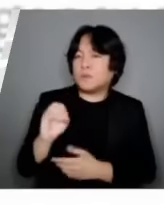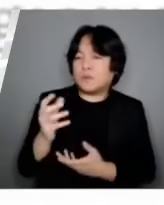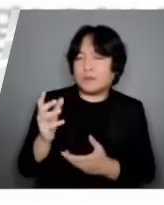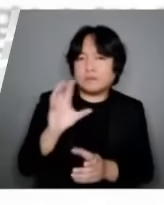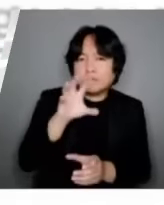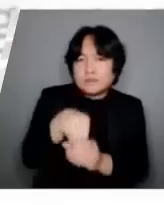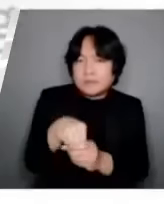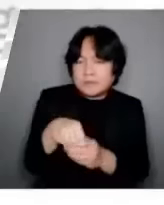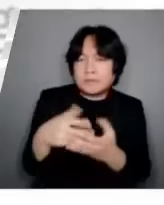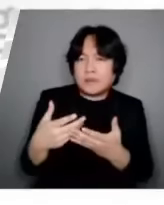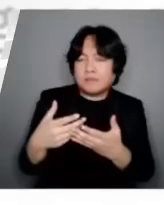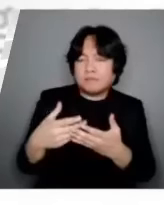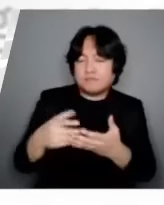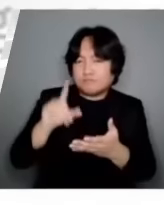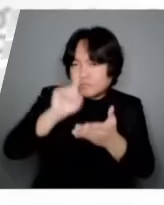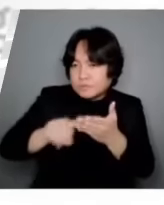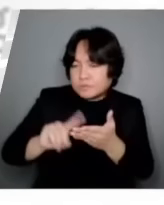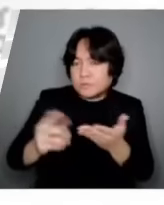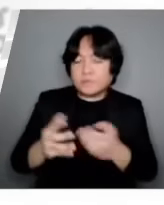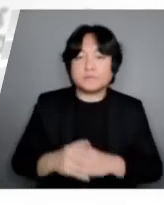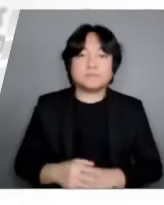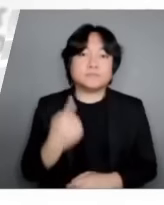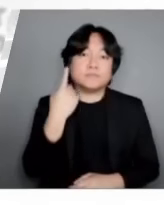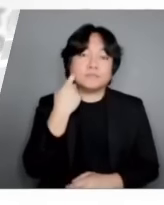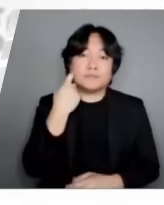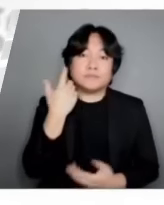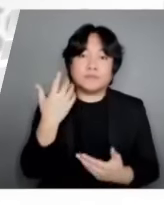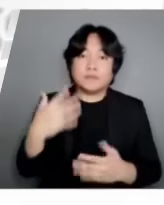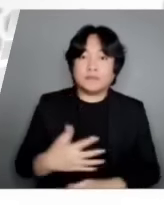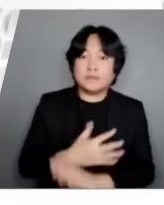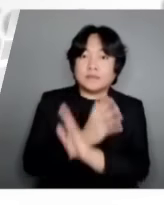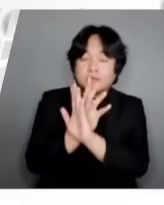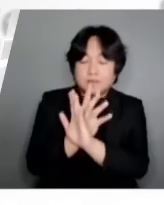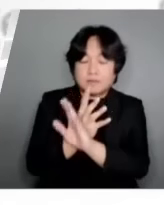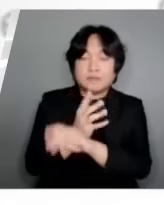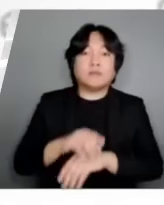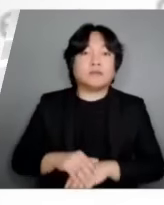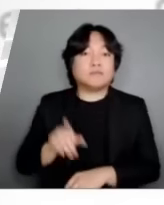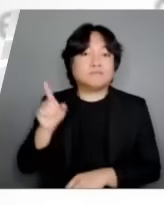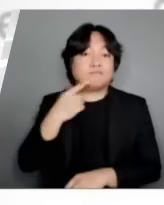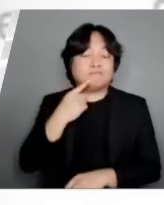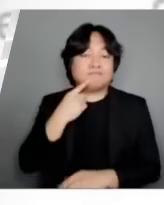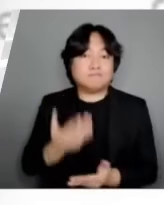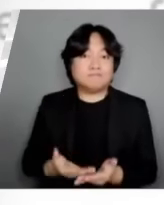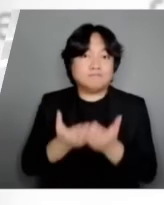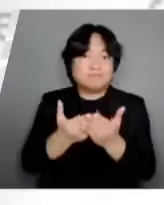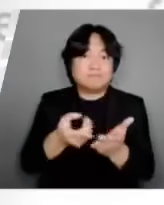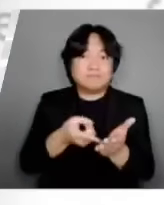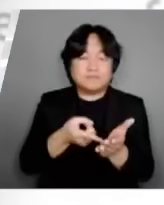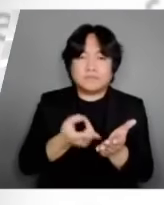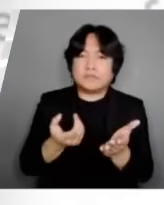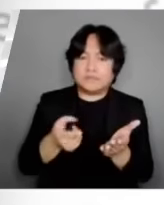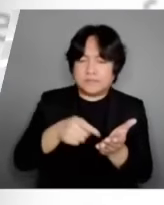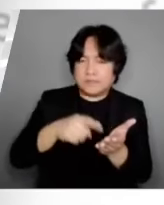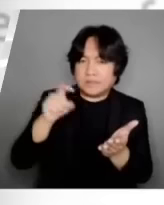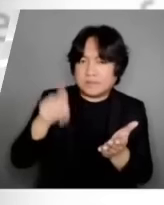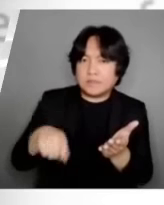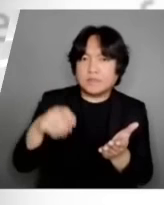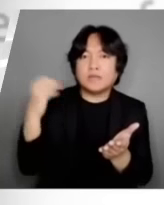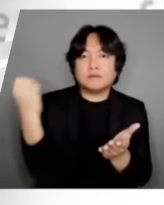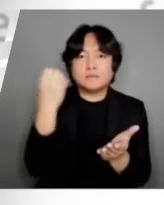Davao RTC ng supplemental and clarificatory order kung saan binigyang diin ang urgency ng inilabas nilang